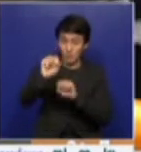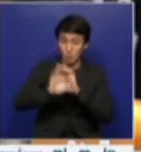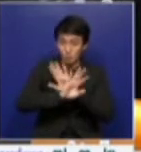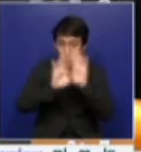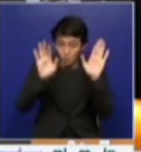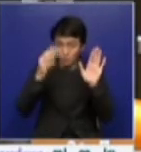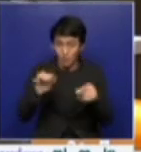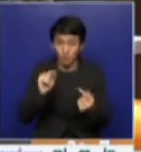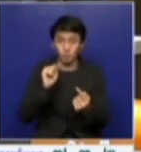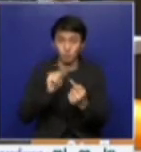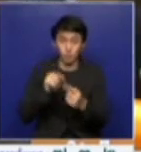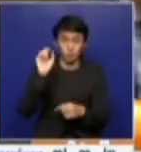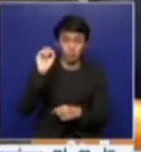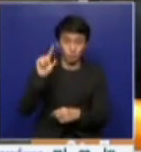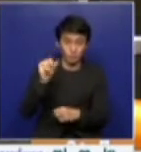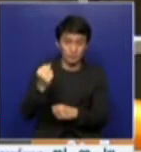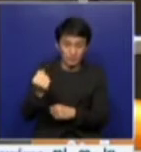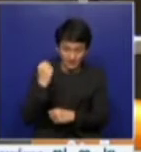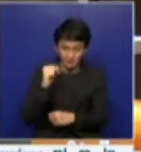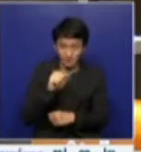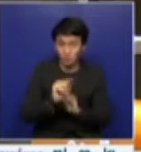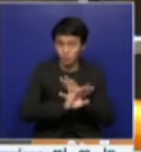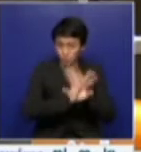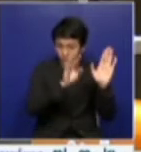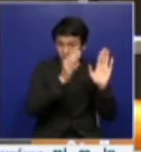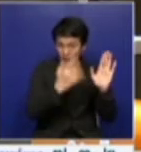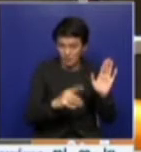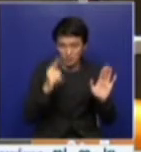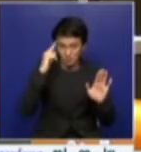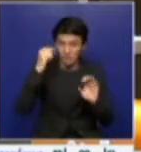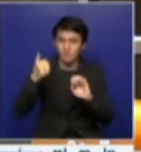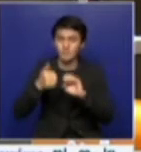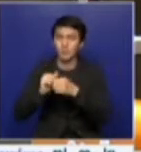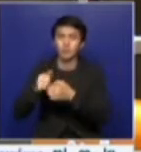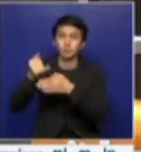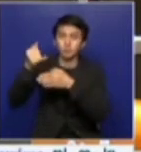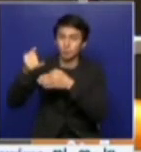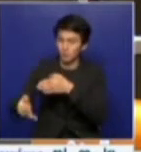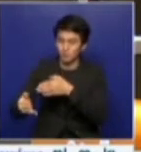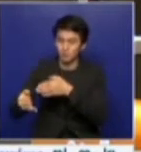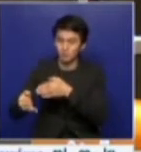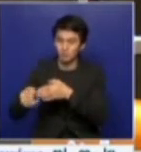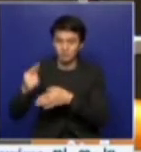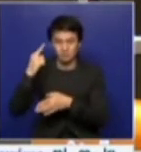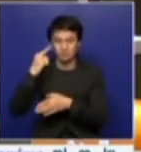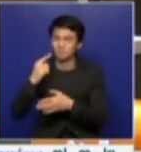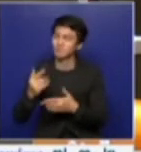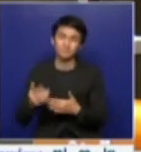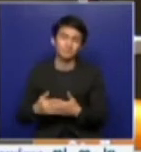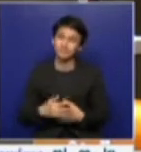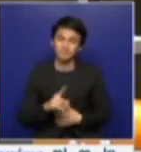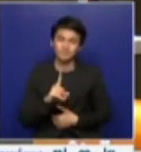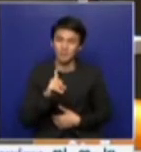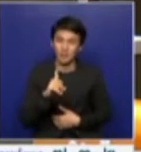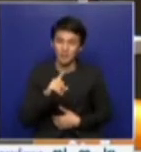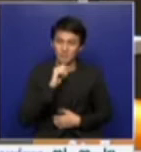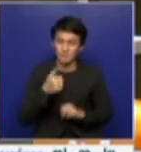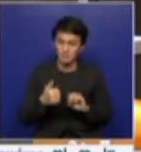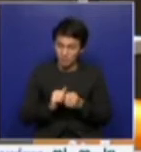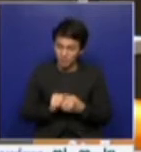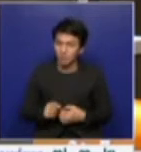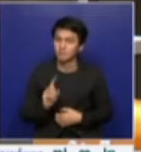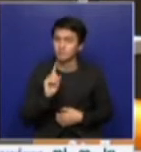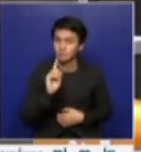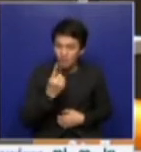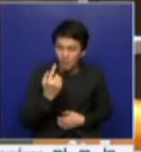ราชกำหนดในศาลอาการฉุกเฉินอย่างร้ายแรงแล้วปัญหาจะจบสิ้นลงไม่ได้ครับท่านประธานปัญหาใหม่ที่น่า